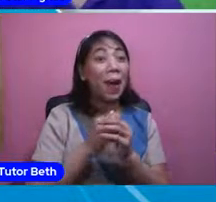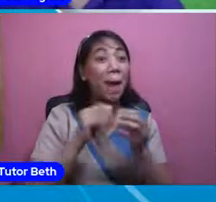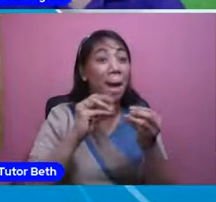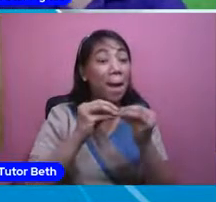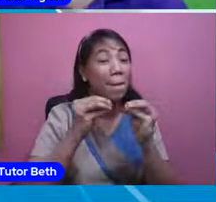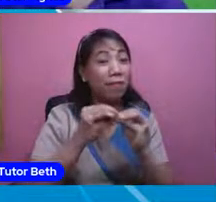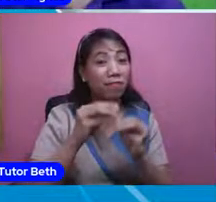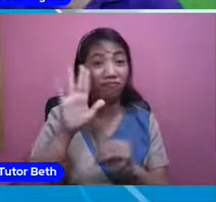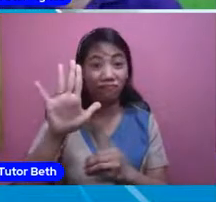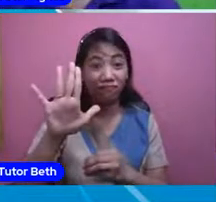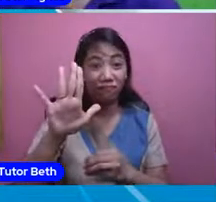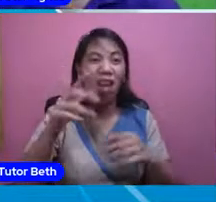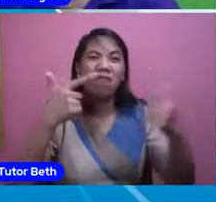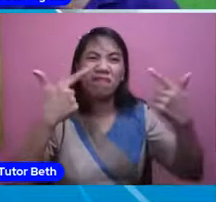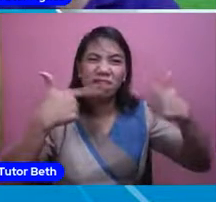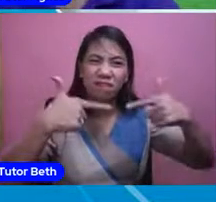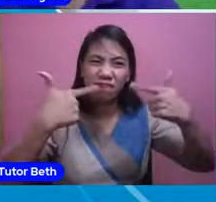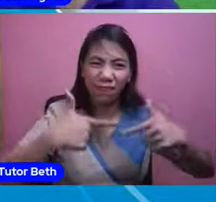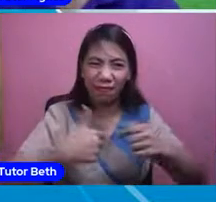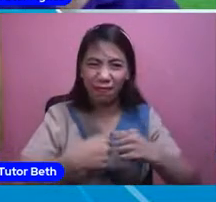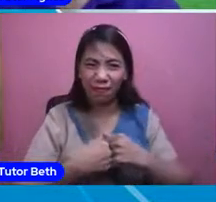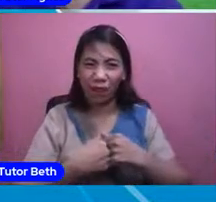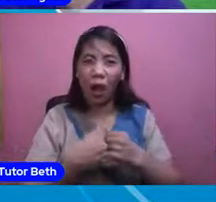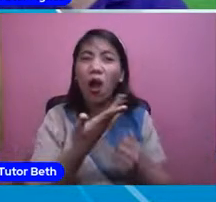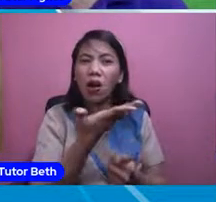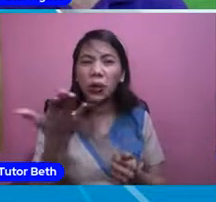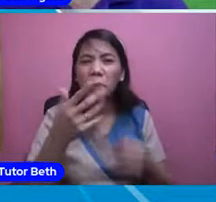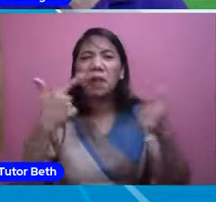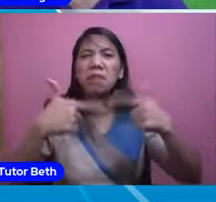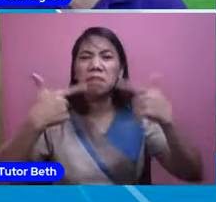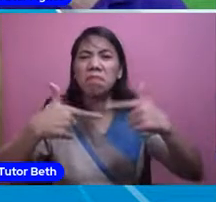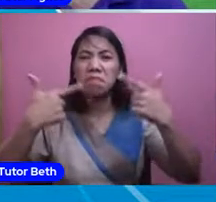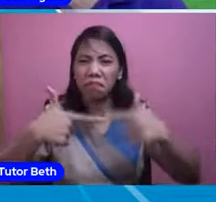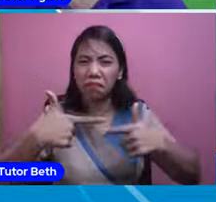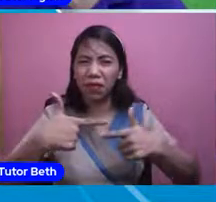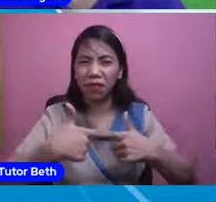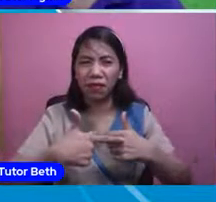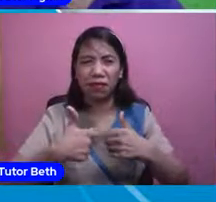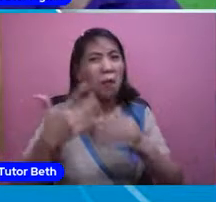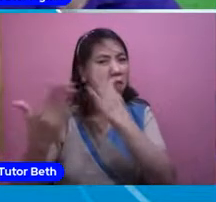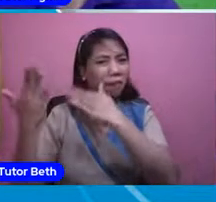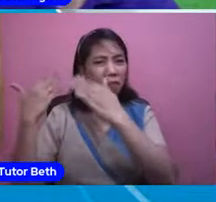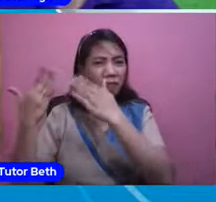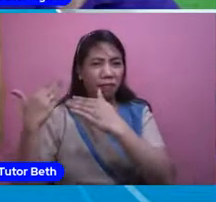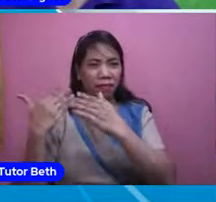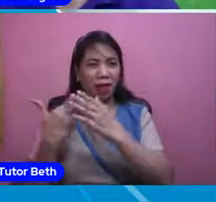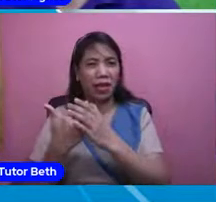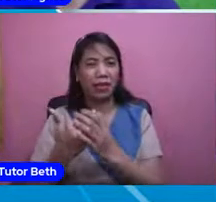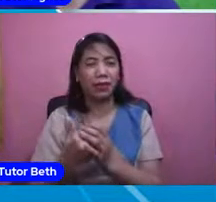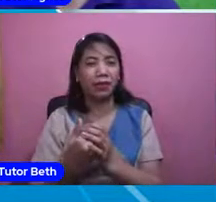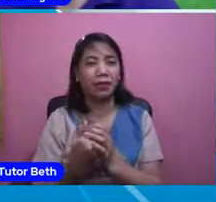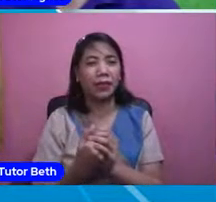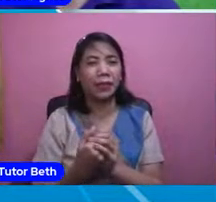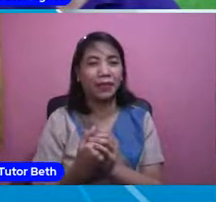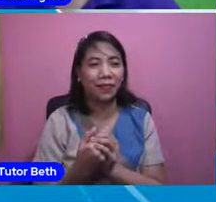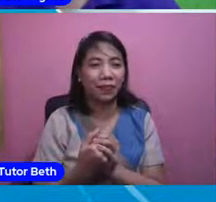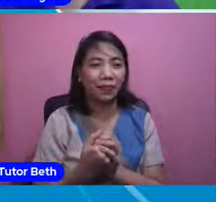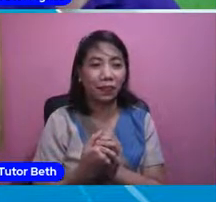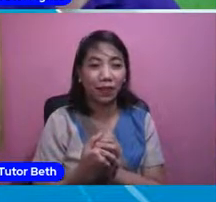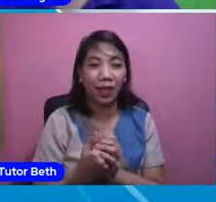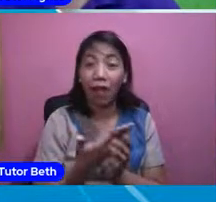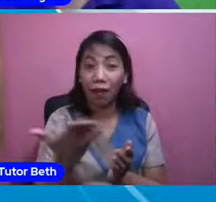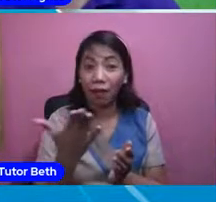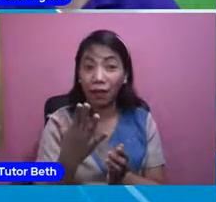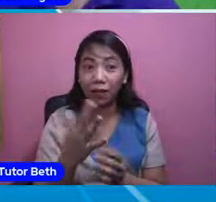Nakikipag-away. So ito rin po, depende rin po depende rin po yan sa